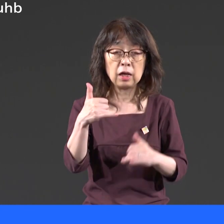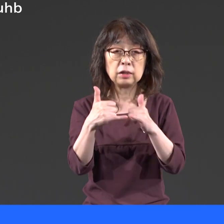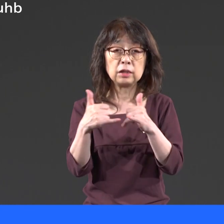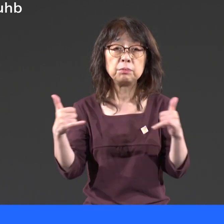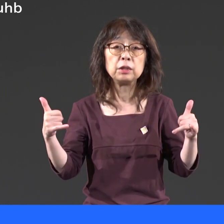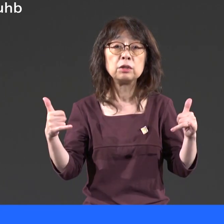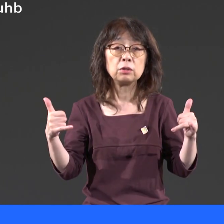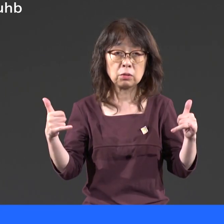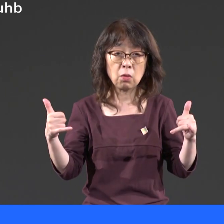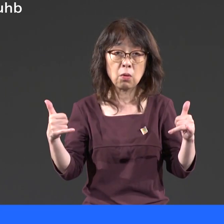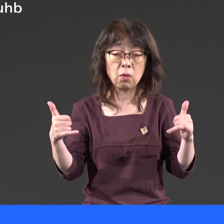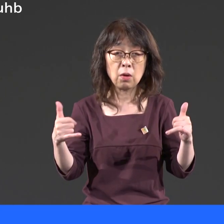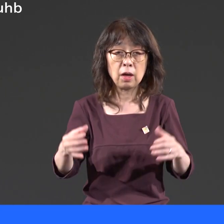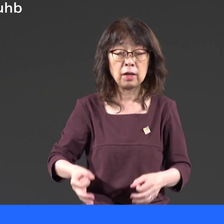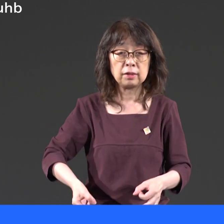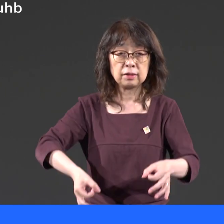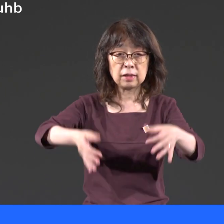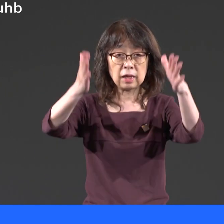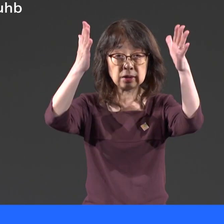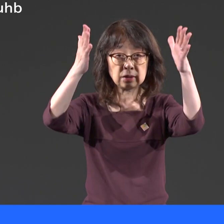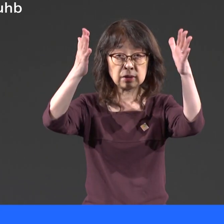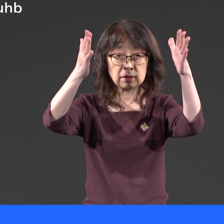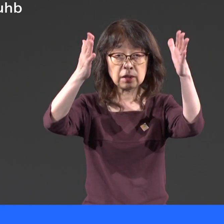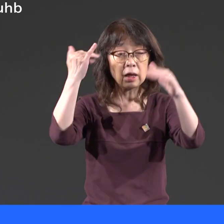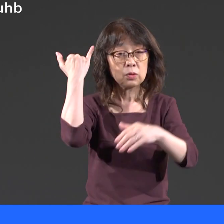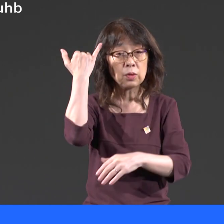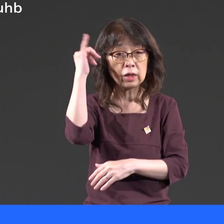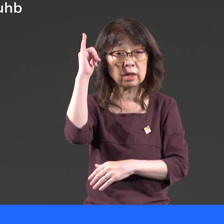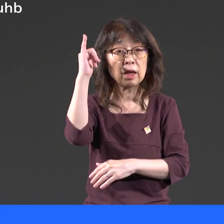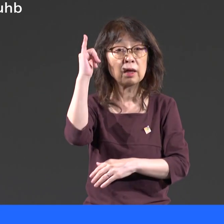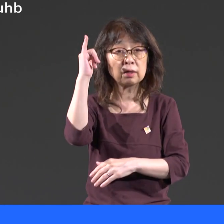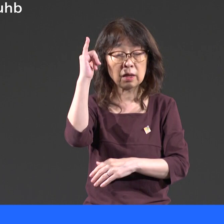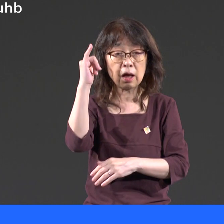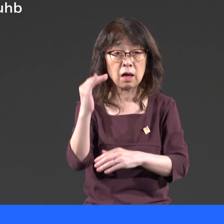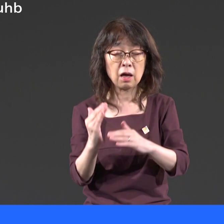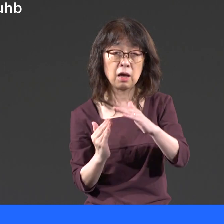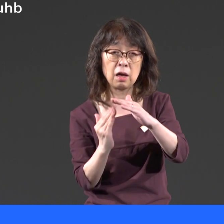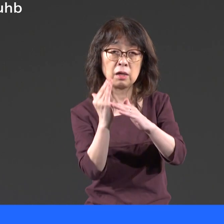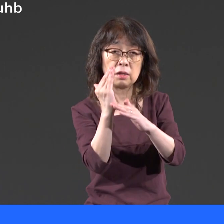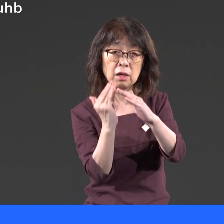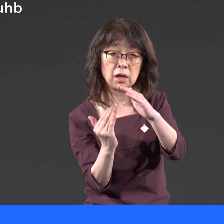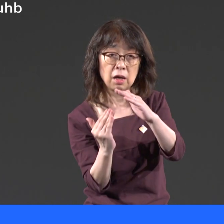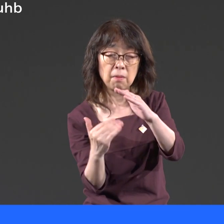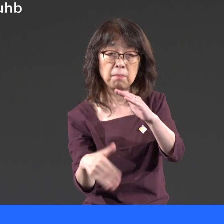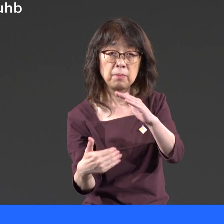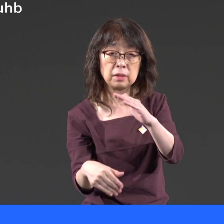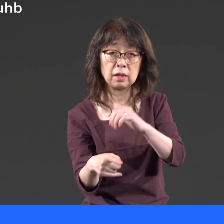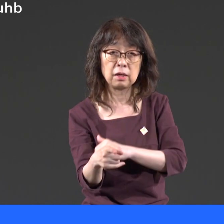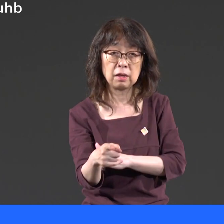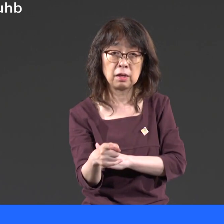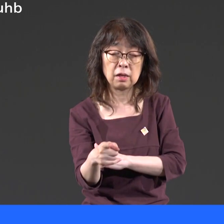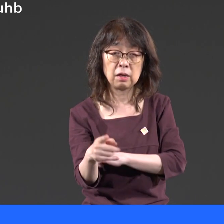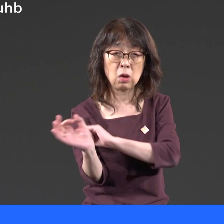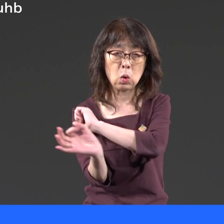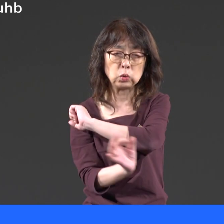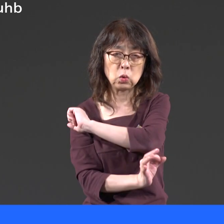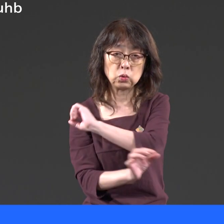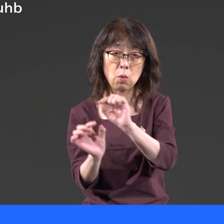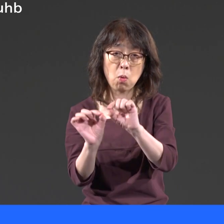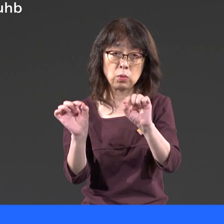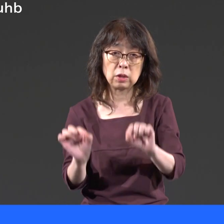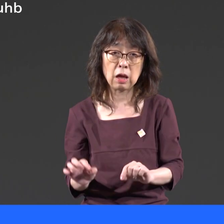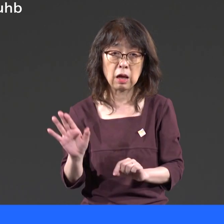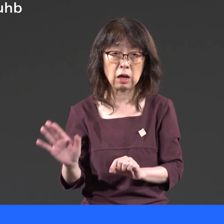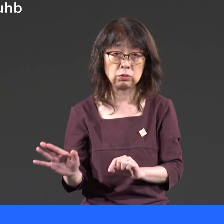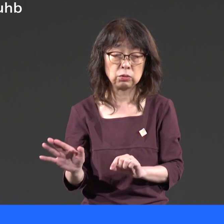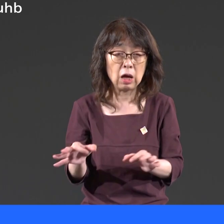あ、その賛成の声というのがちょっと高まらないものはもちろん汚職の問題もあるかと思うんですけれども、やっぱり経費に巨額の税金が使われるんじゃないか